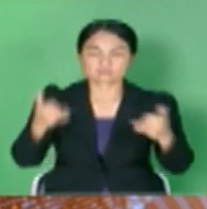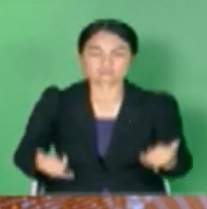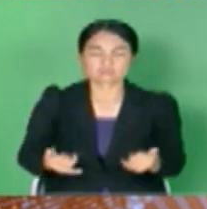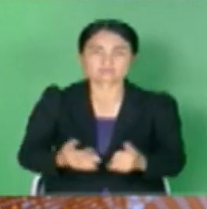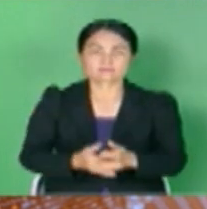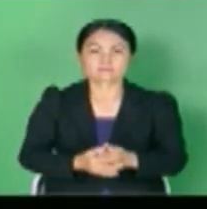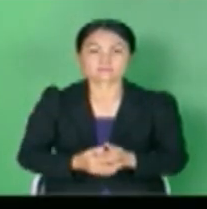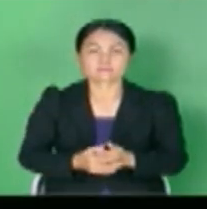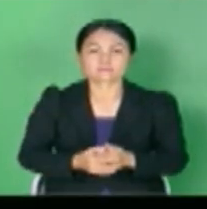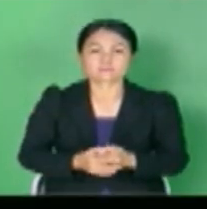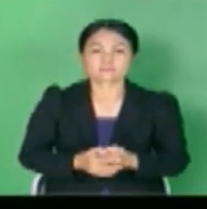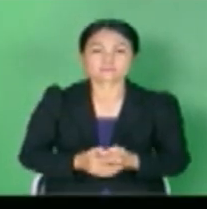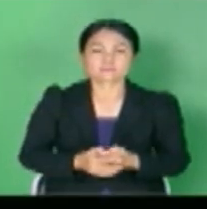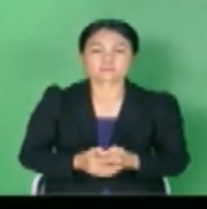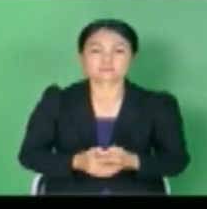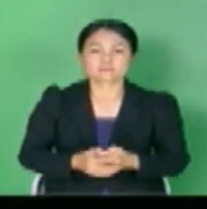ននេះ